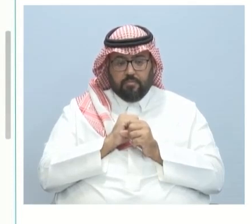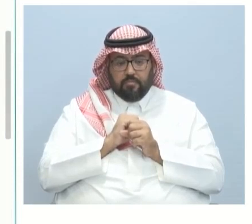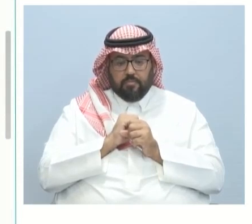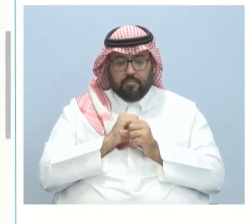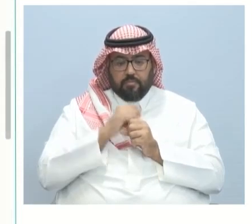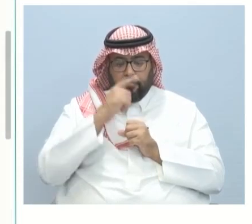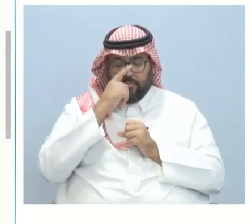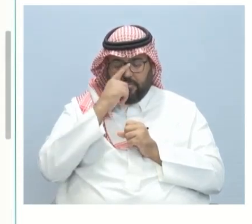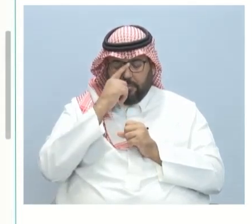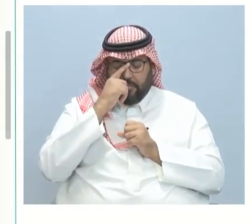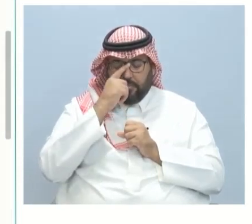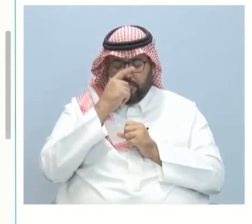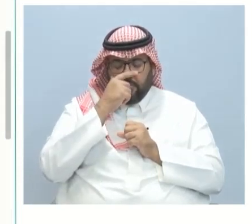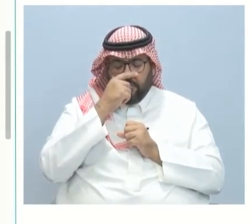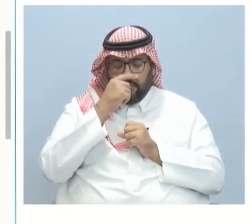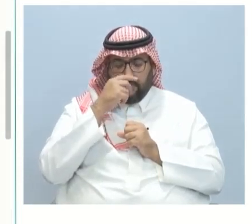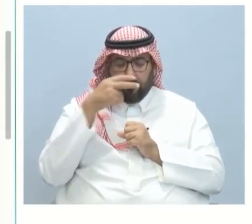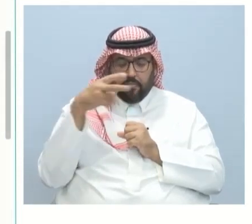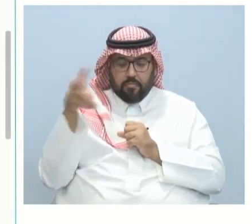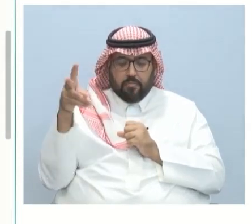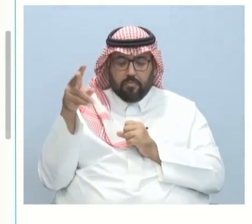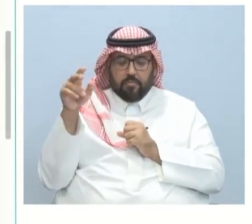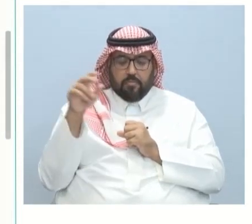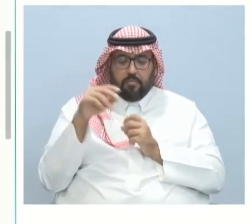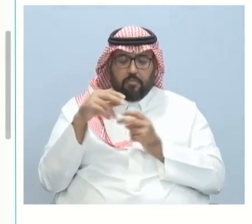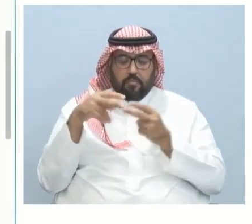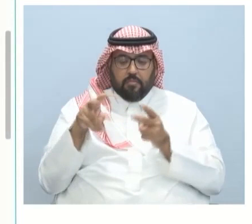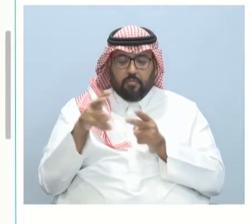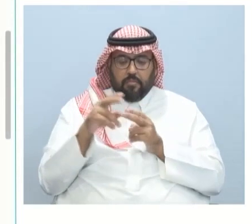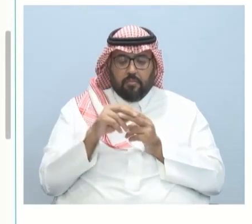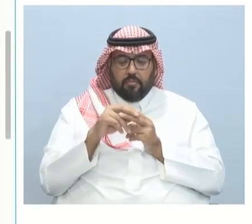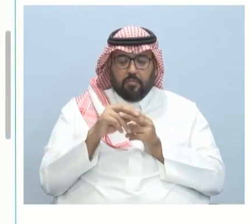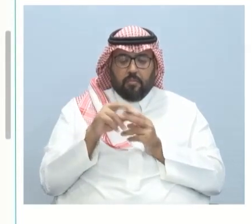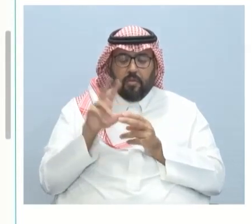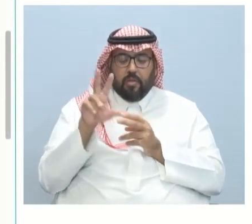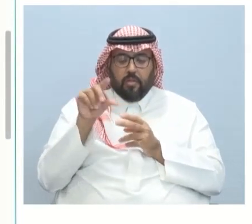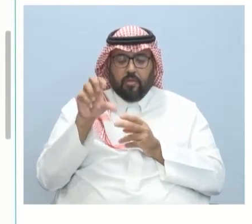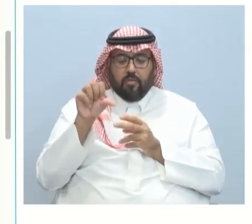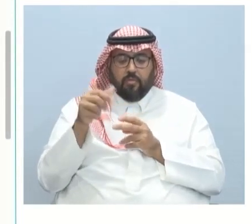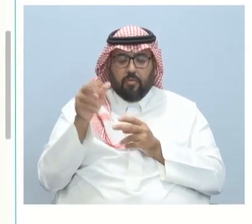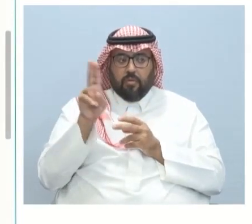العملي بعد الضغط على زر بدايه في شريط